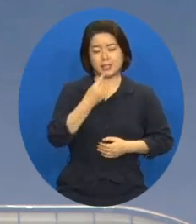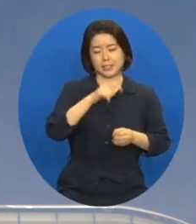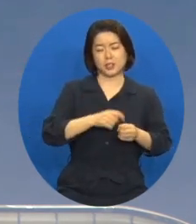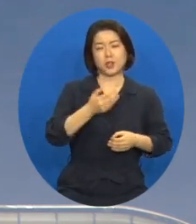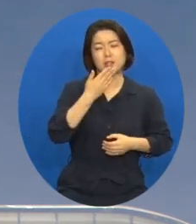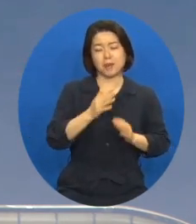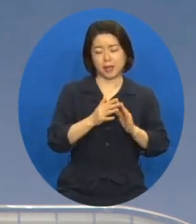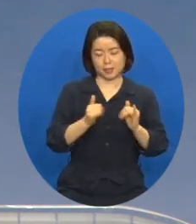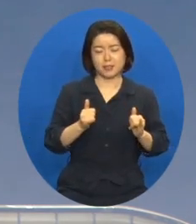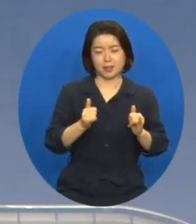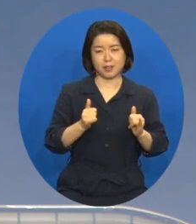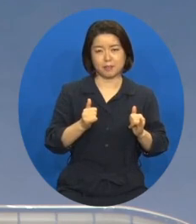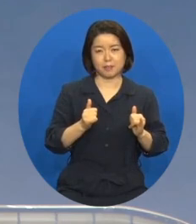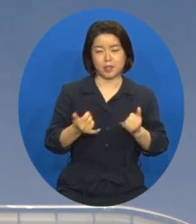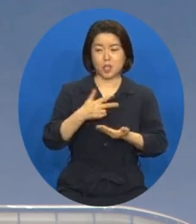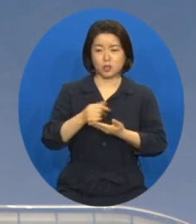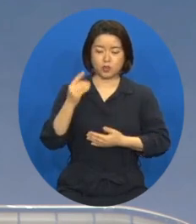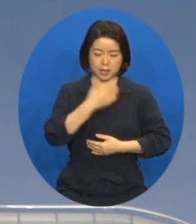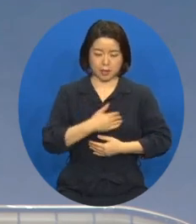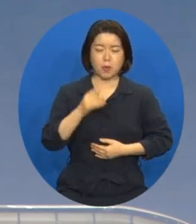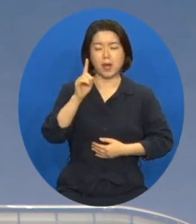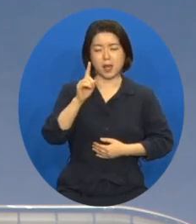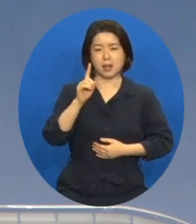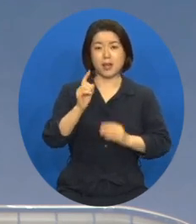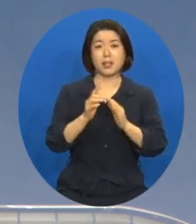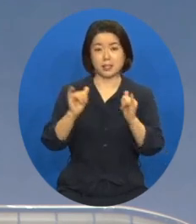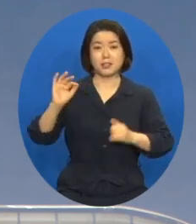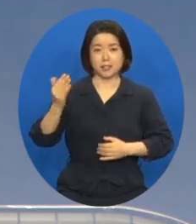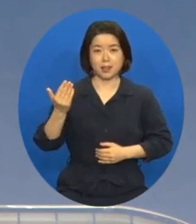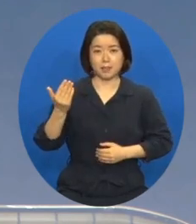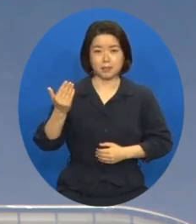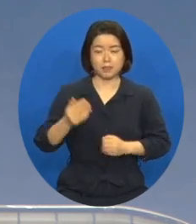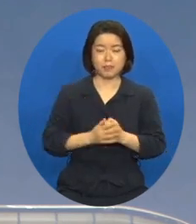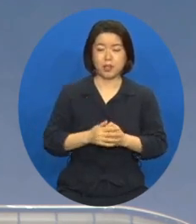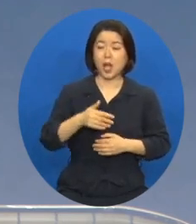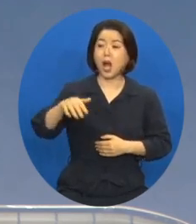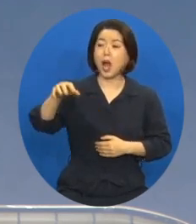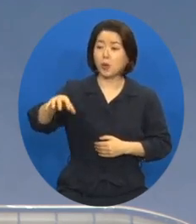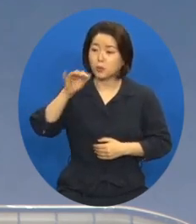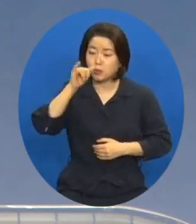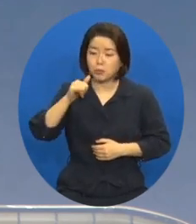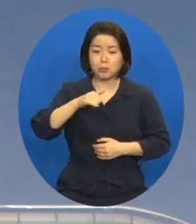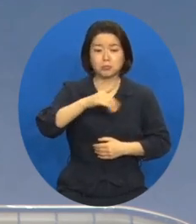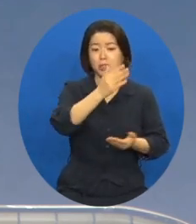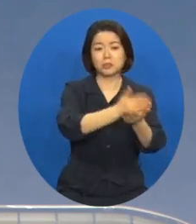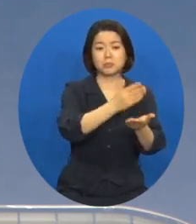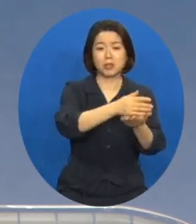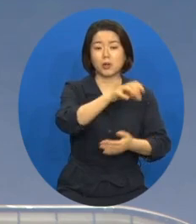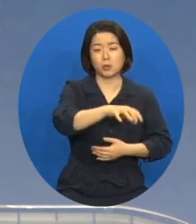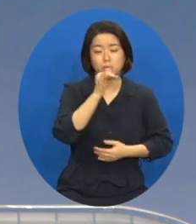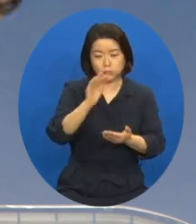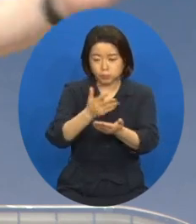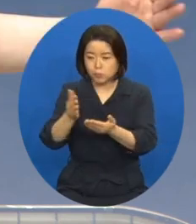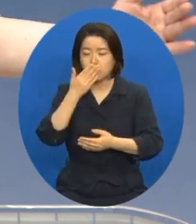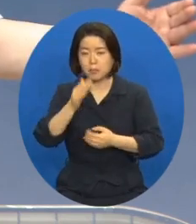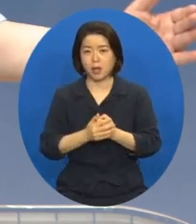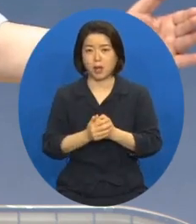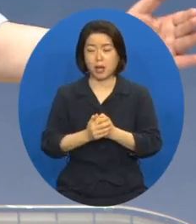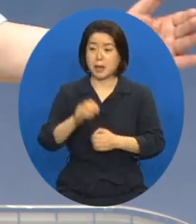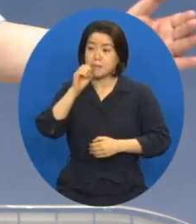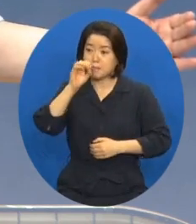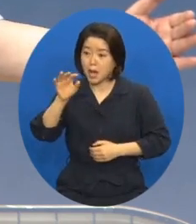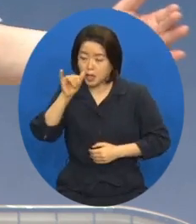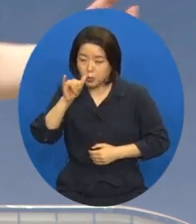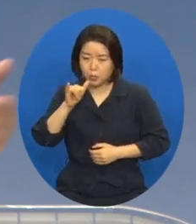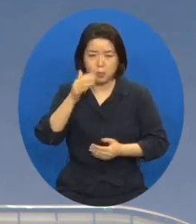성찬받은 사람입니다. 주님과 한 몸이 된 사람입니다. 갈 때가 있고 안 갈 때가 있는 거예요. 할 말이 있고 안 할 말이